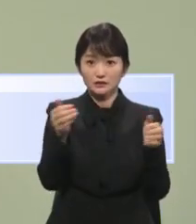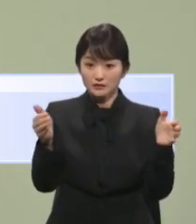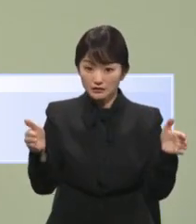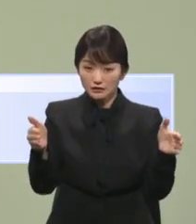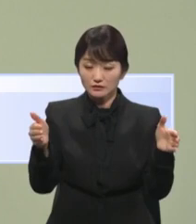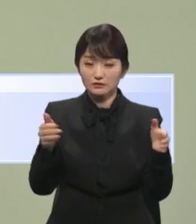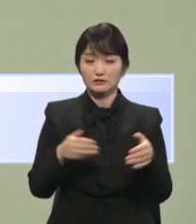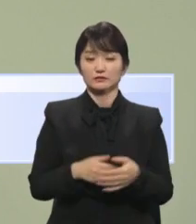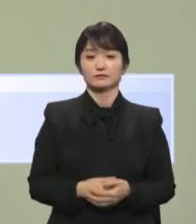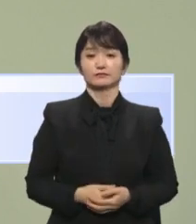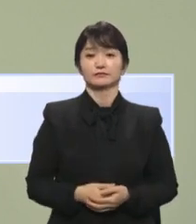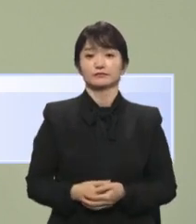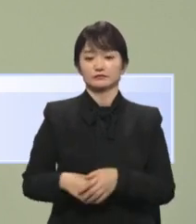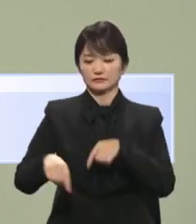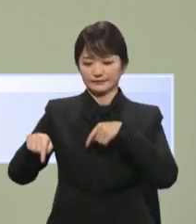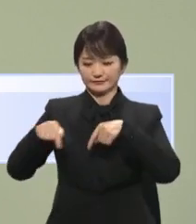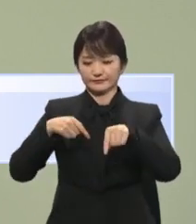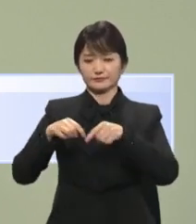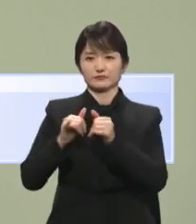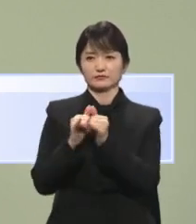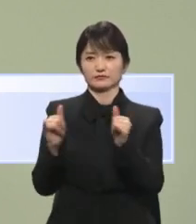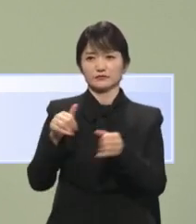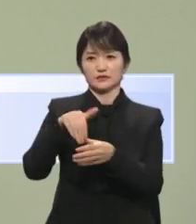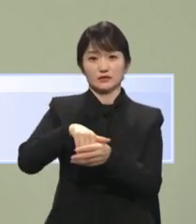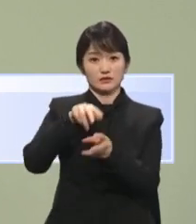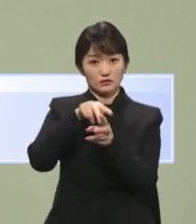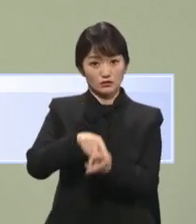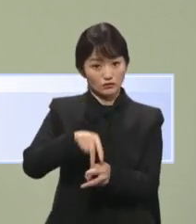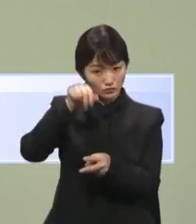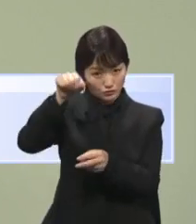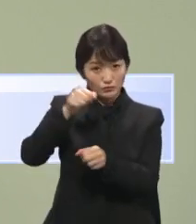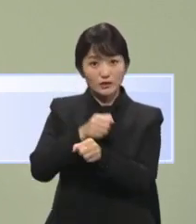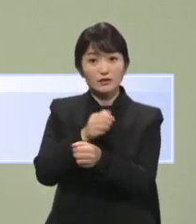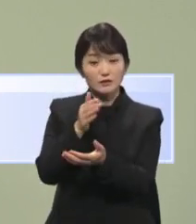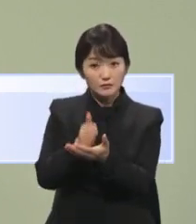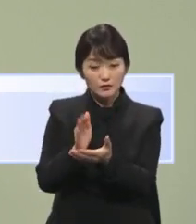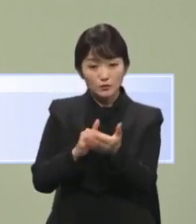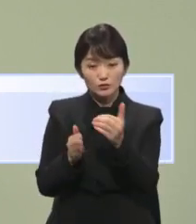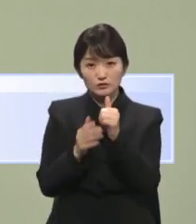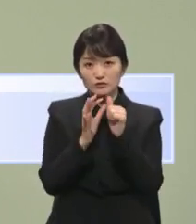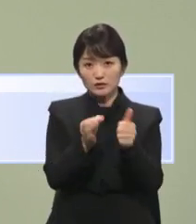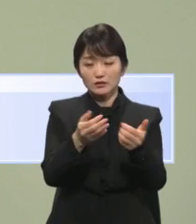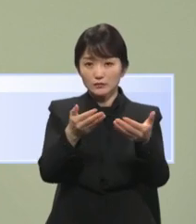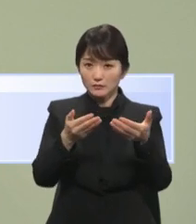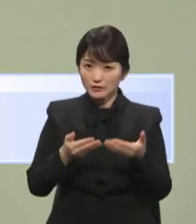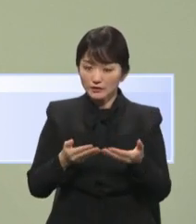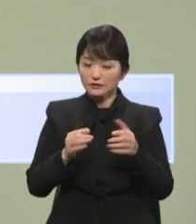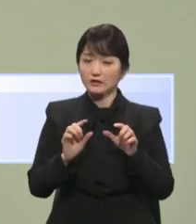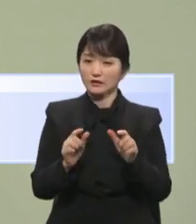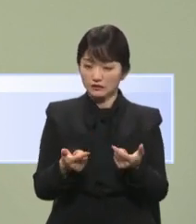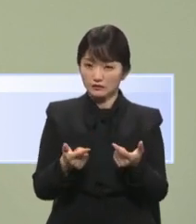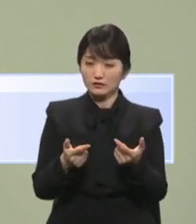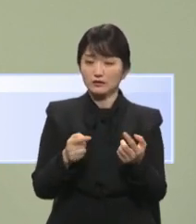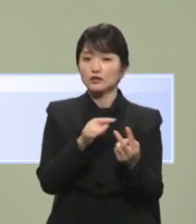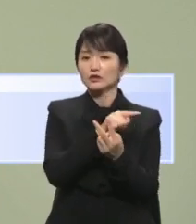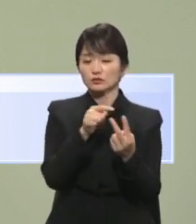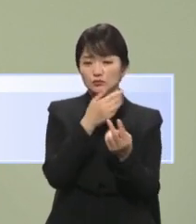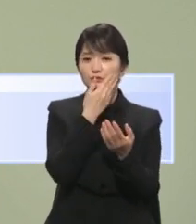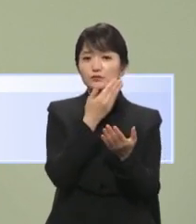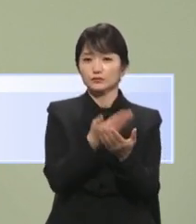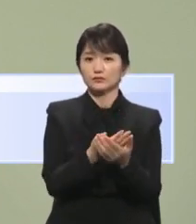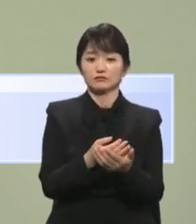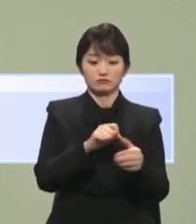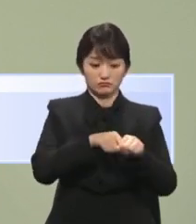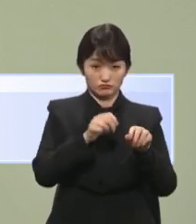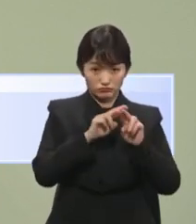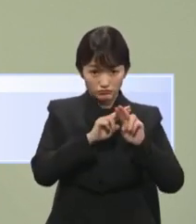실질적으로는이 정치인들이 있어서는 선거를 나갈 수 있느냐 없느냐 즉 공천을 받을 수 있느냐 없느냐의 문제였지 않습니까데 지금 이제이 징계가 취소가